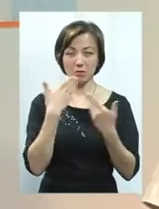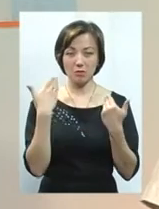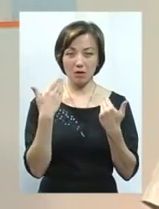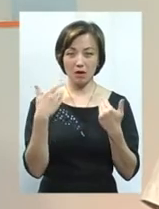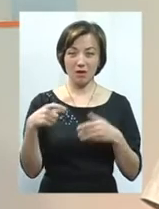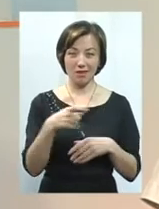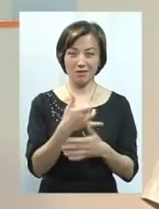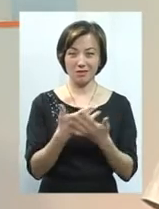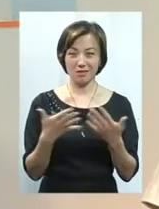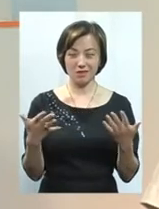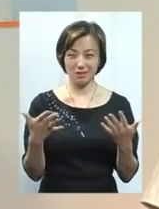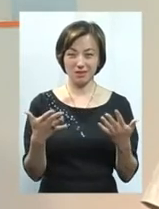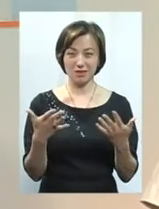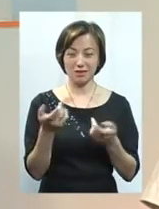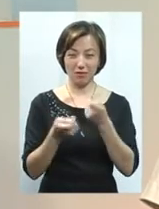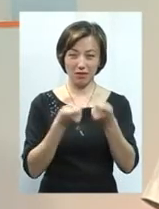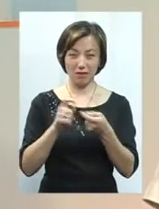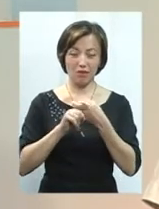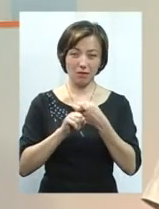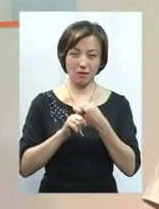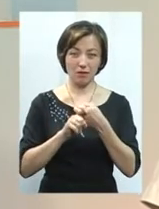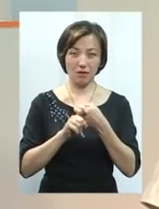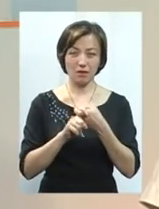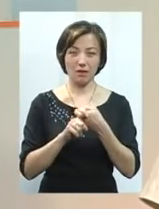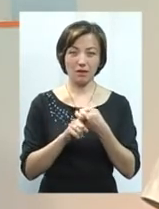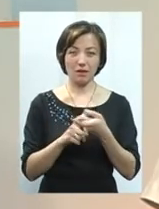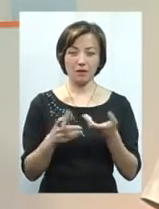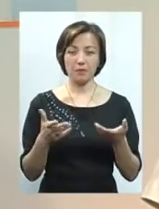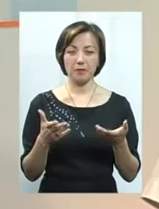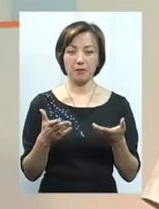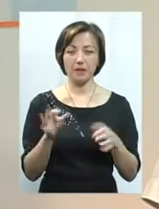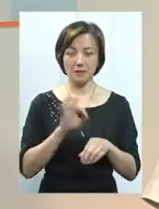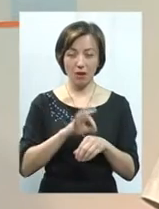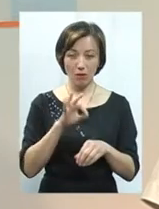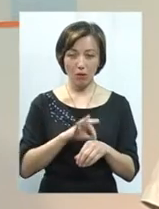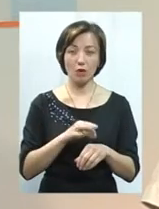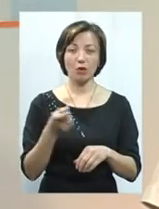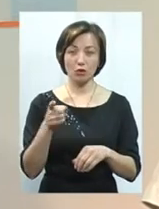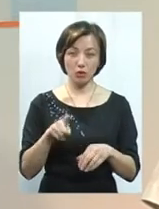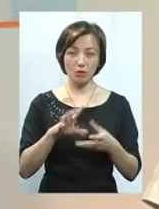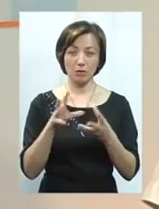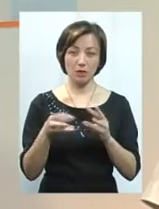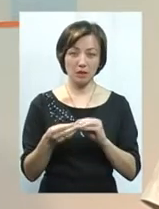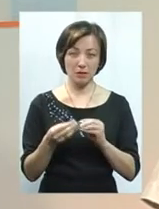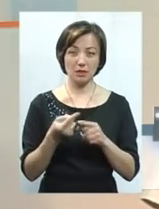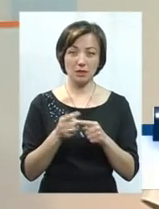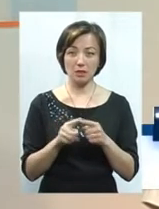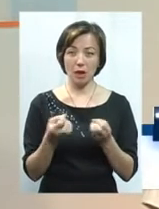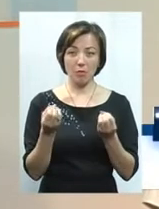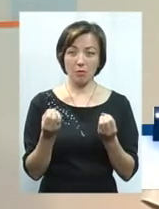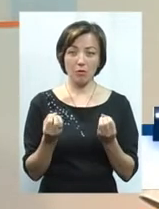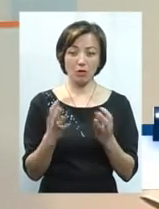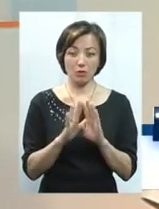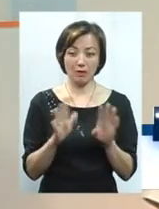гельмінтів чи будь-яких інших збудників інвазійних чи інфекційних захворювань, то, в принципі, скажімо так, це просто